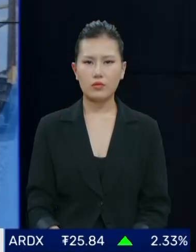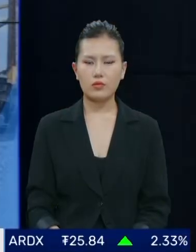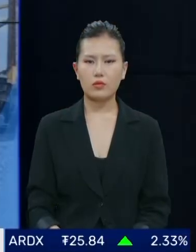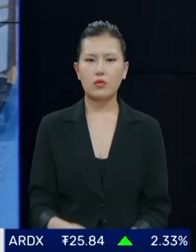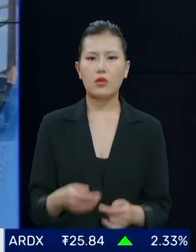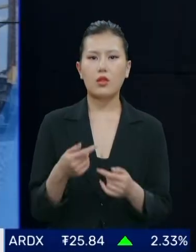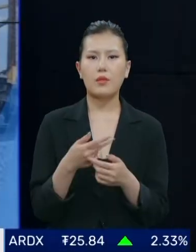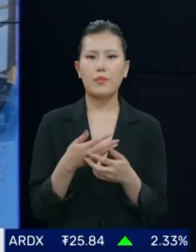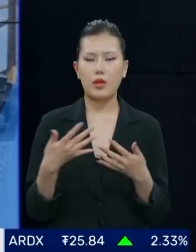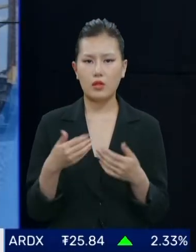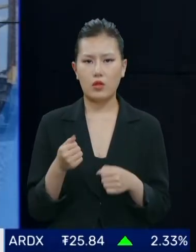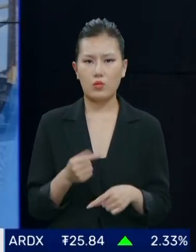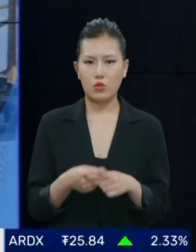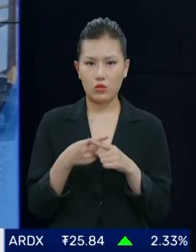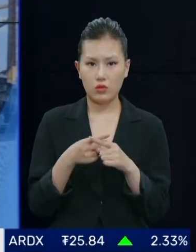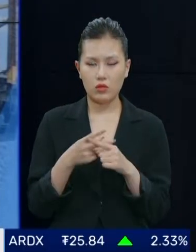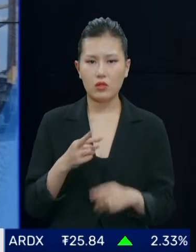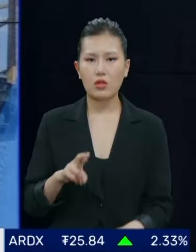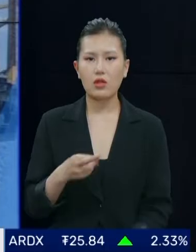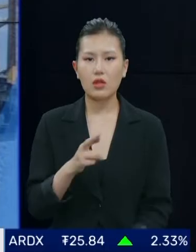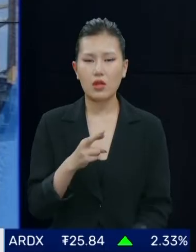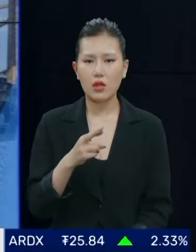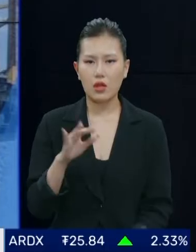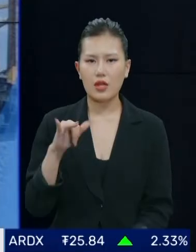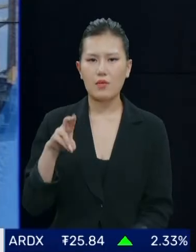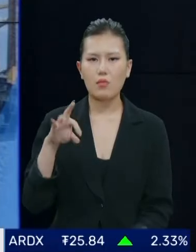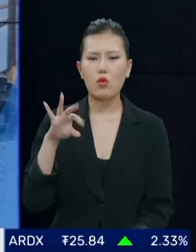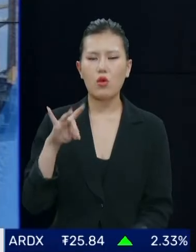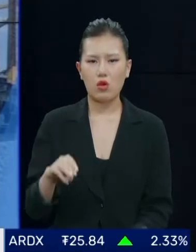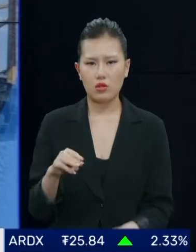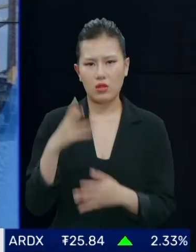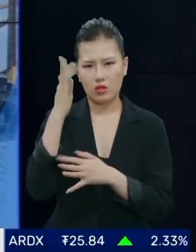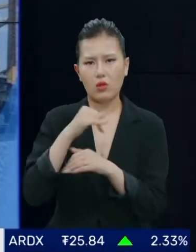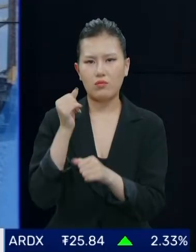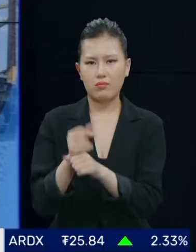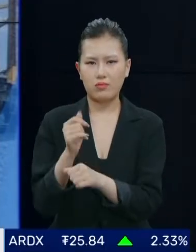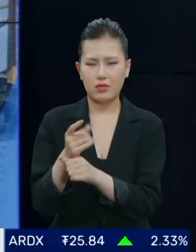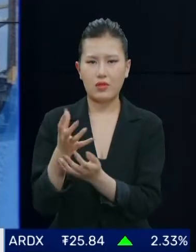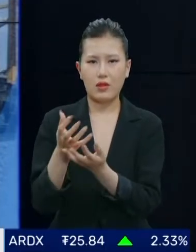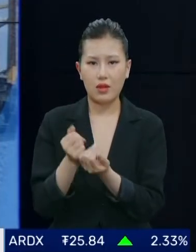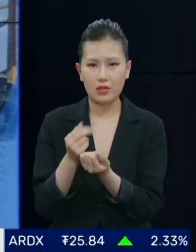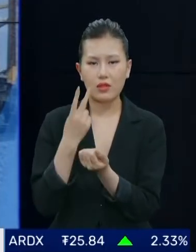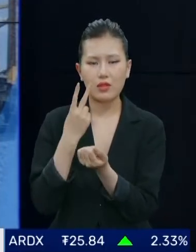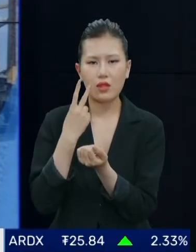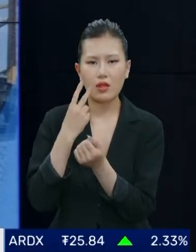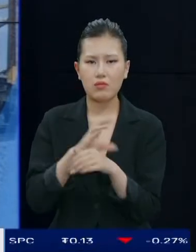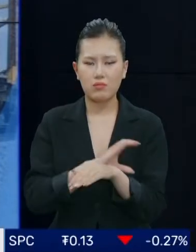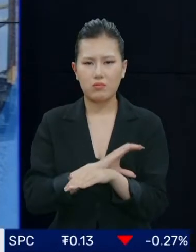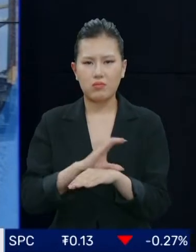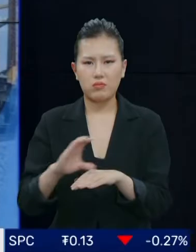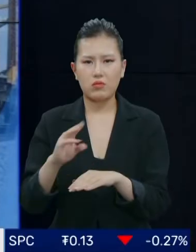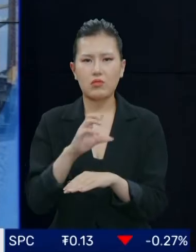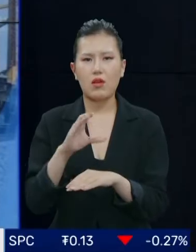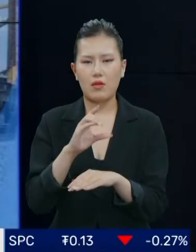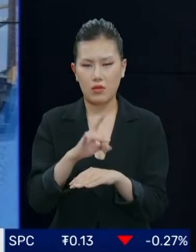Бараа бүтээгдэхүүний үнийн өсөхөд хамгийн их нөлөөлж байгаа импортын үнийн гол бүрдүүлэгч нь ачаа тээвэр. Гэтэл өчигдөр Монгол улсын ачаа тээврийн гол шугам